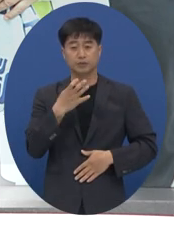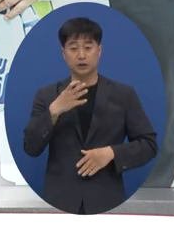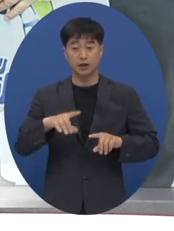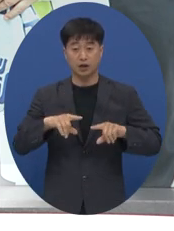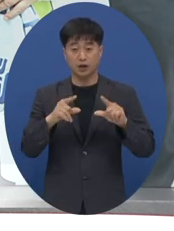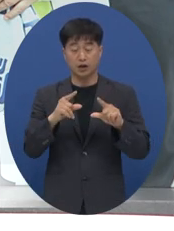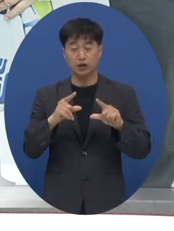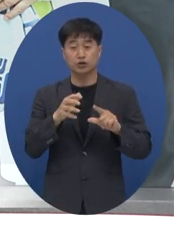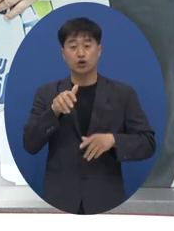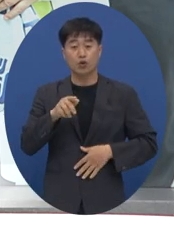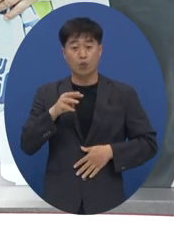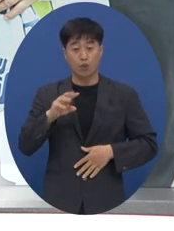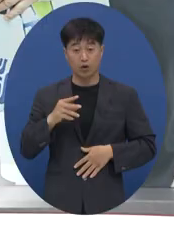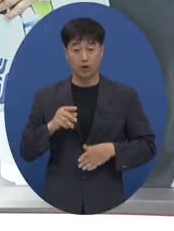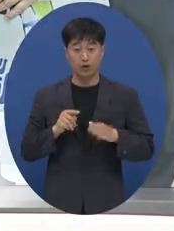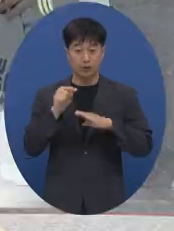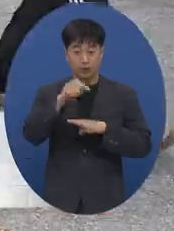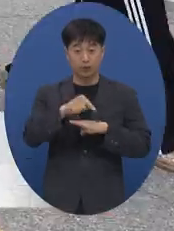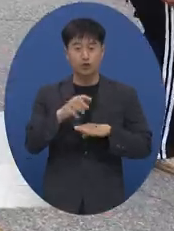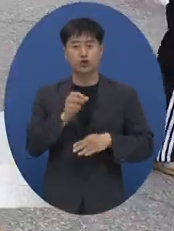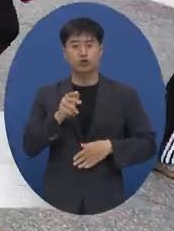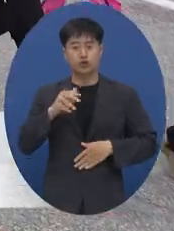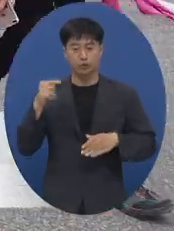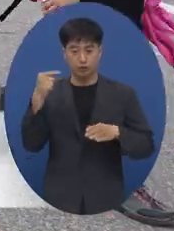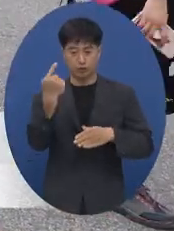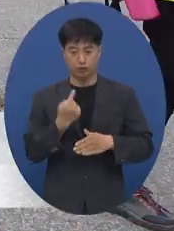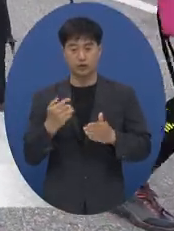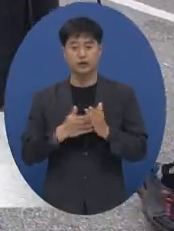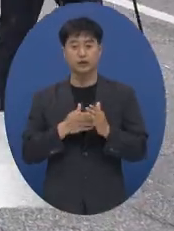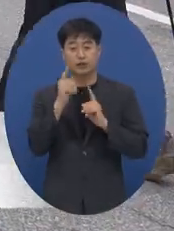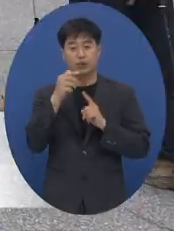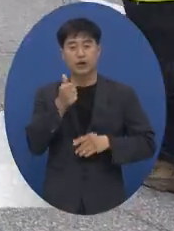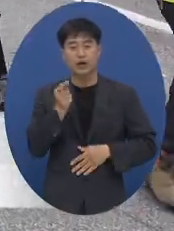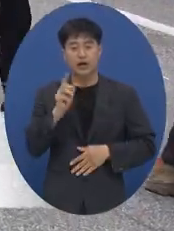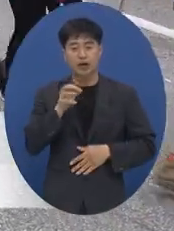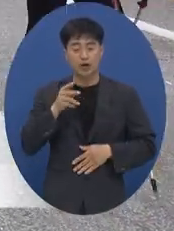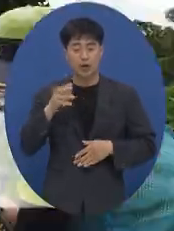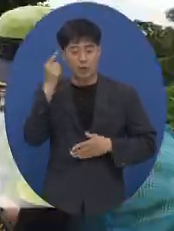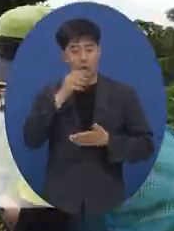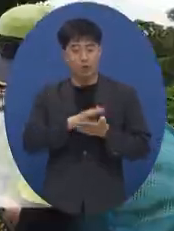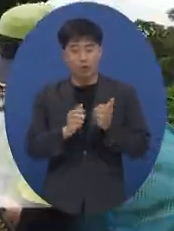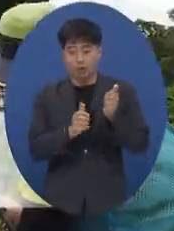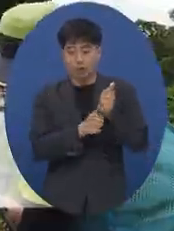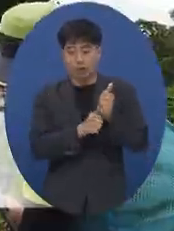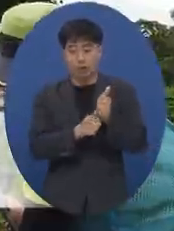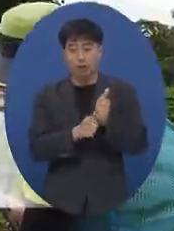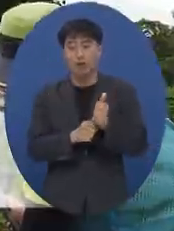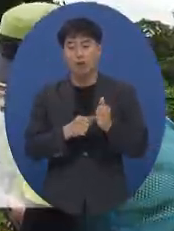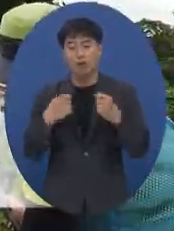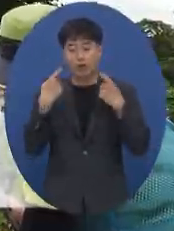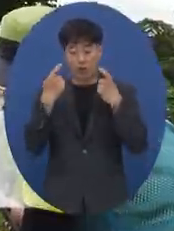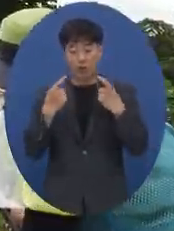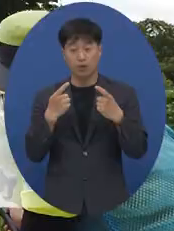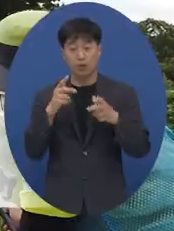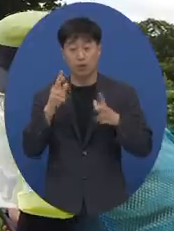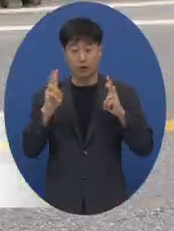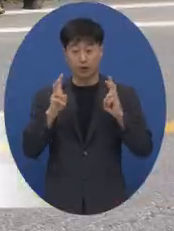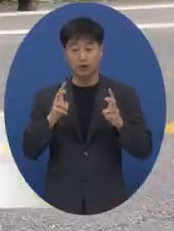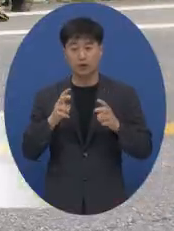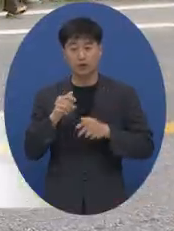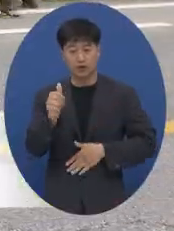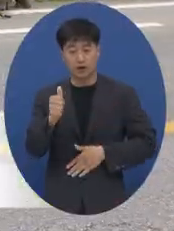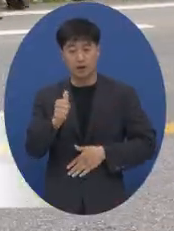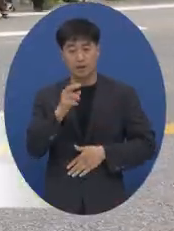통과해 경우도 연천에 입성했습니다 경우도 는 이화영 경우도 평화 b 사와 유동 교육 연계 관광 부사장